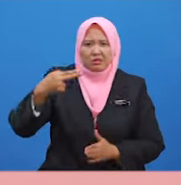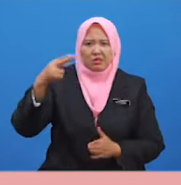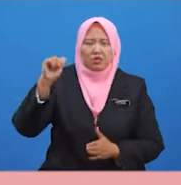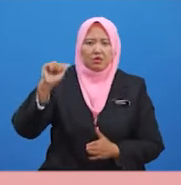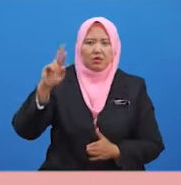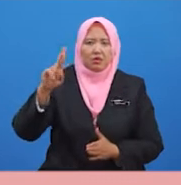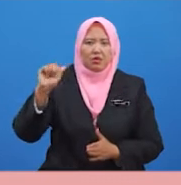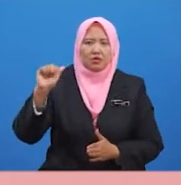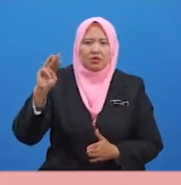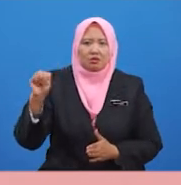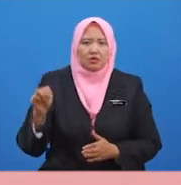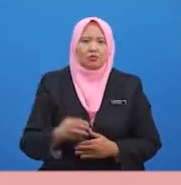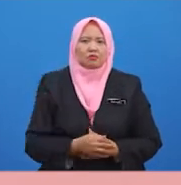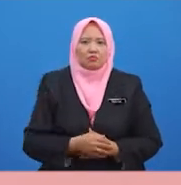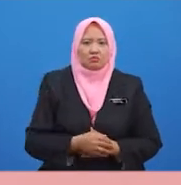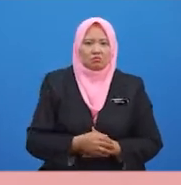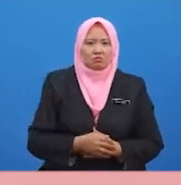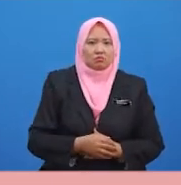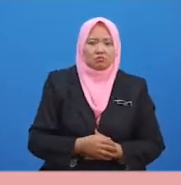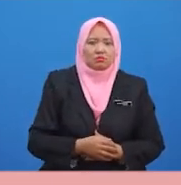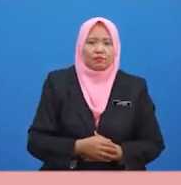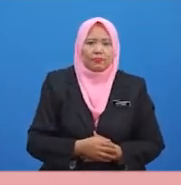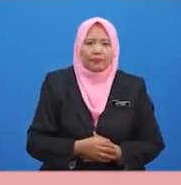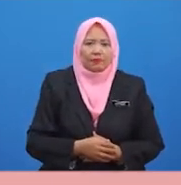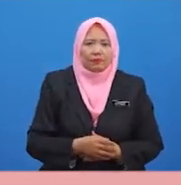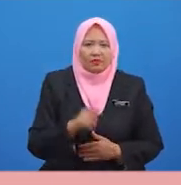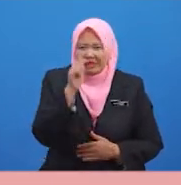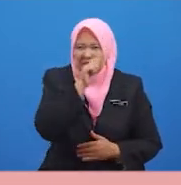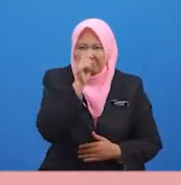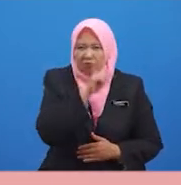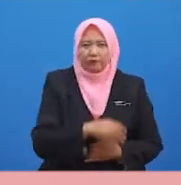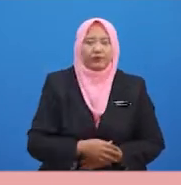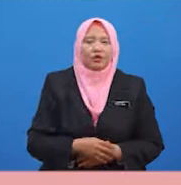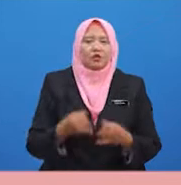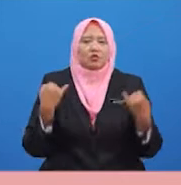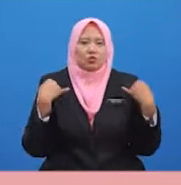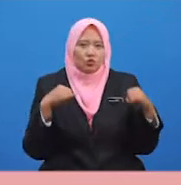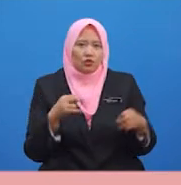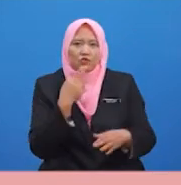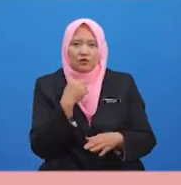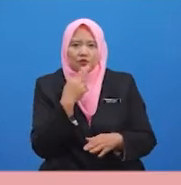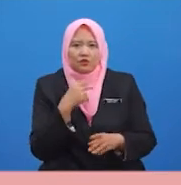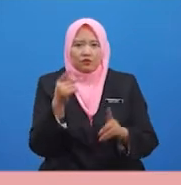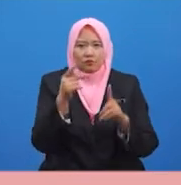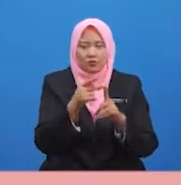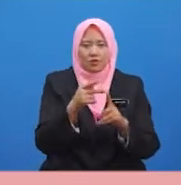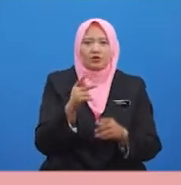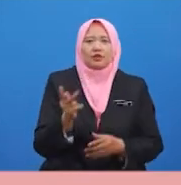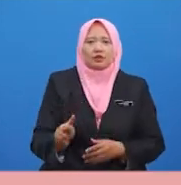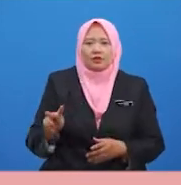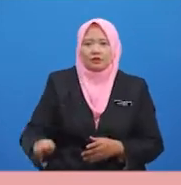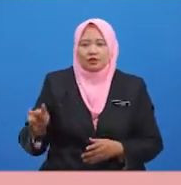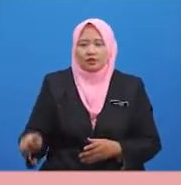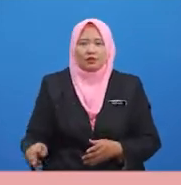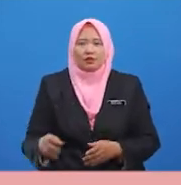beli gula-gula dengan kanak-kanak berusia 7 tahun. Hukumnya harus kerana